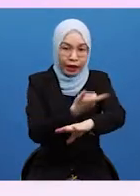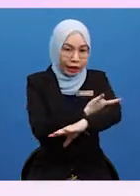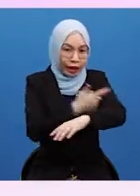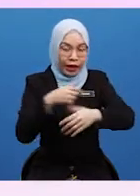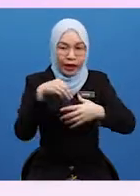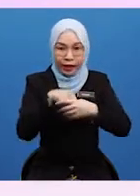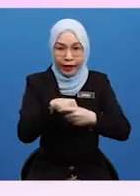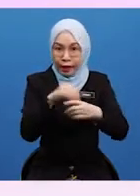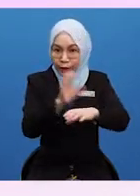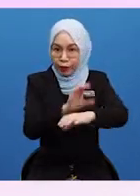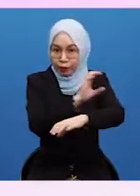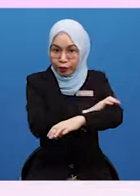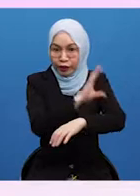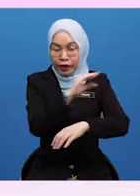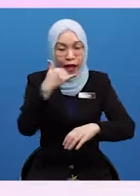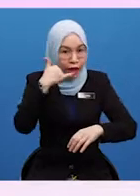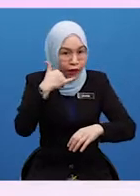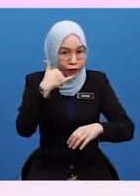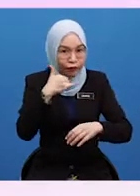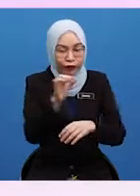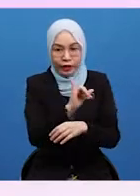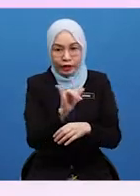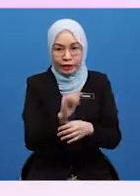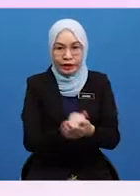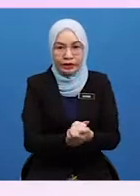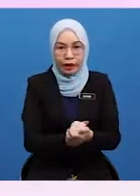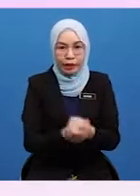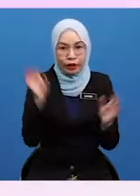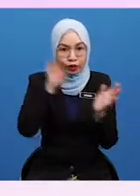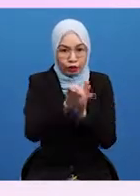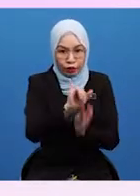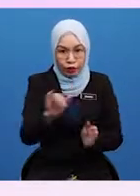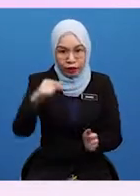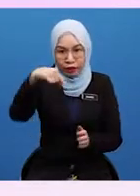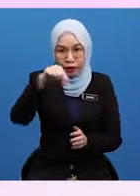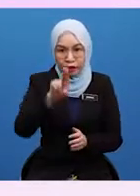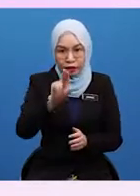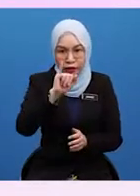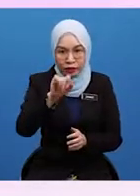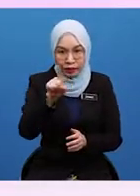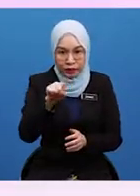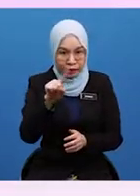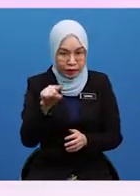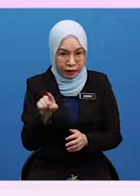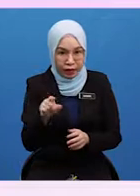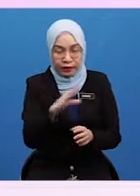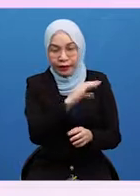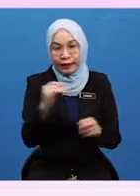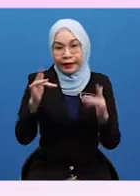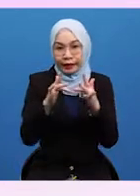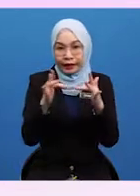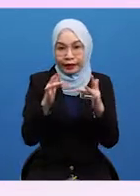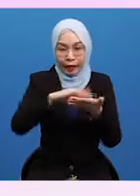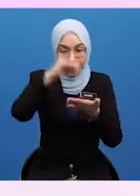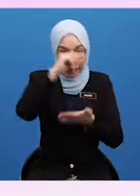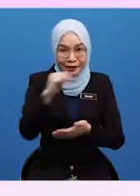quizizz KYT dan spek net jadi pembelajaran kita pada hari ini